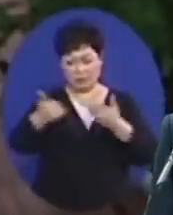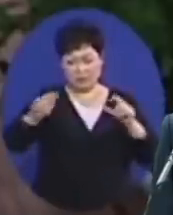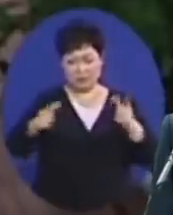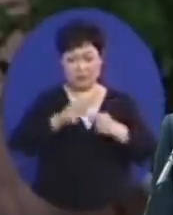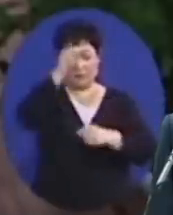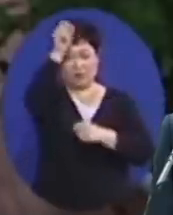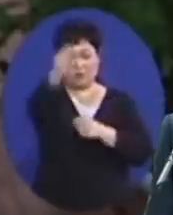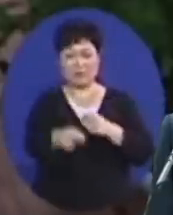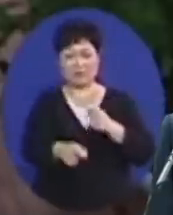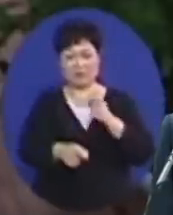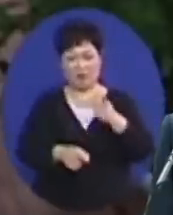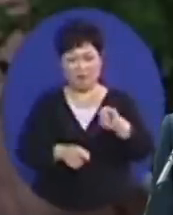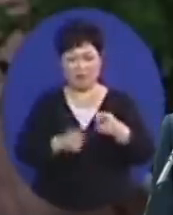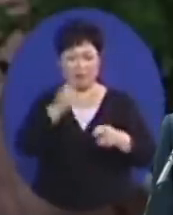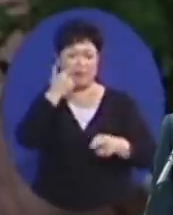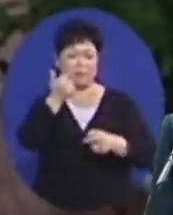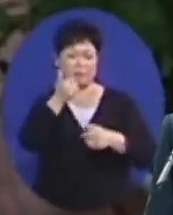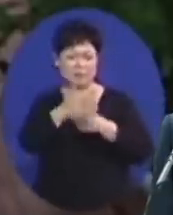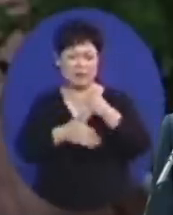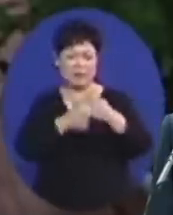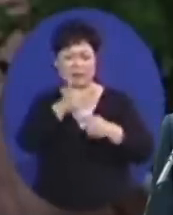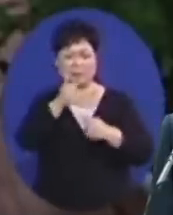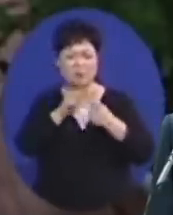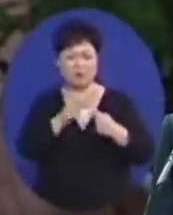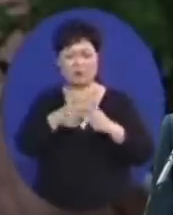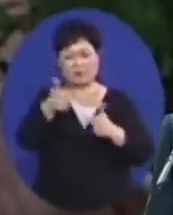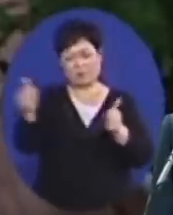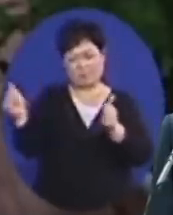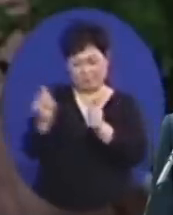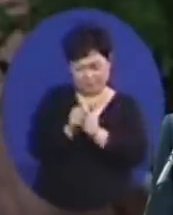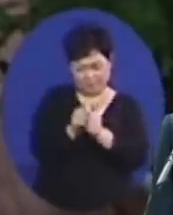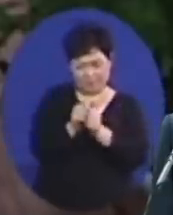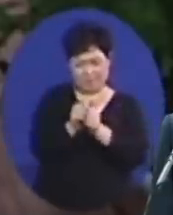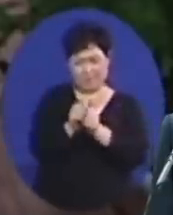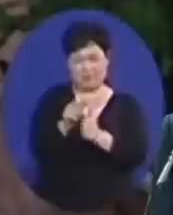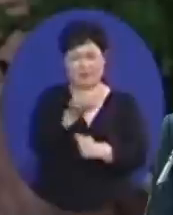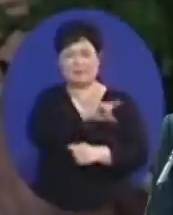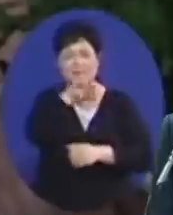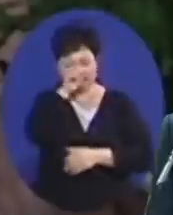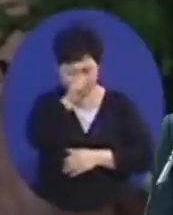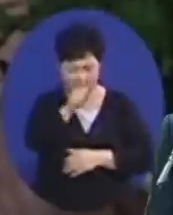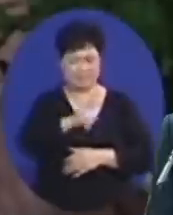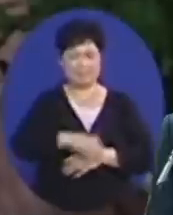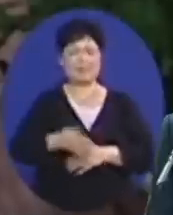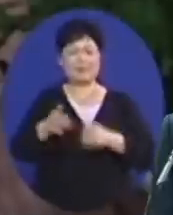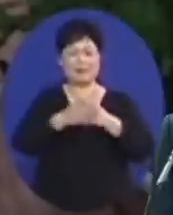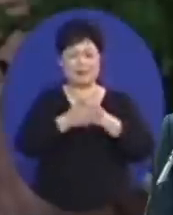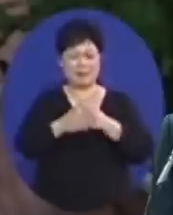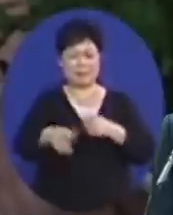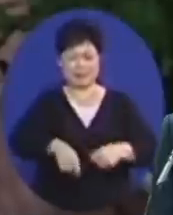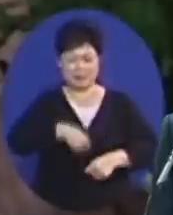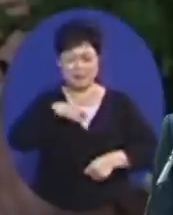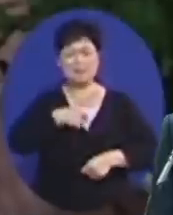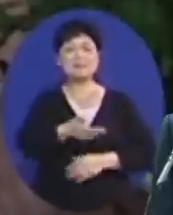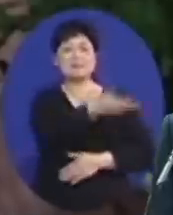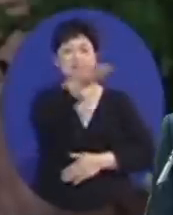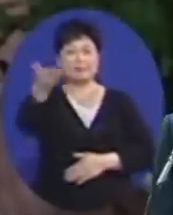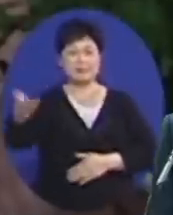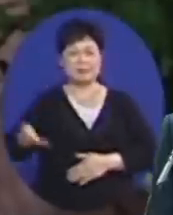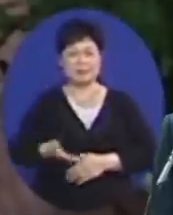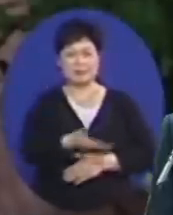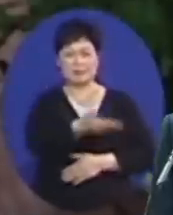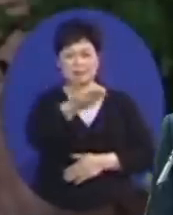영원한 것, 이 아버지 하나님과 예수님과 같이 있는 것 얼마나 좋은 일인 것입니까? 그러므로 이 진실을 여러분 보고서